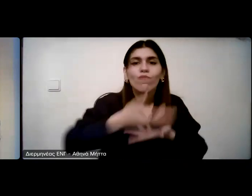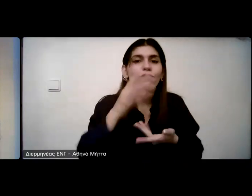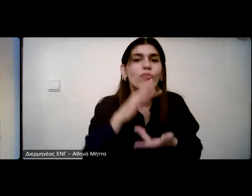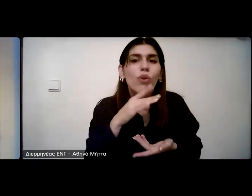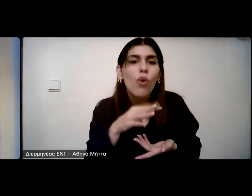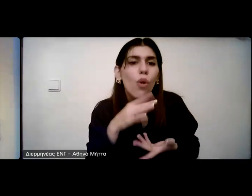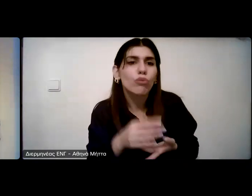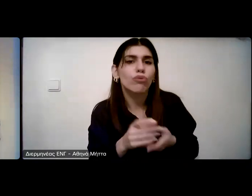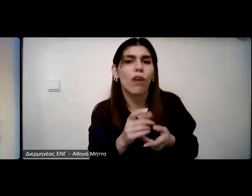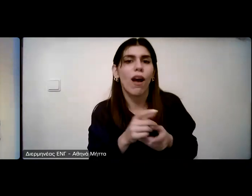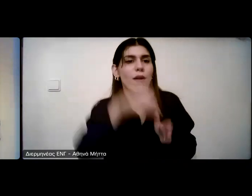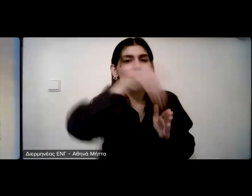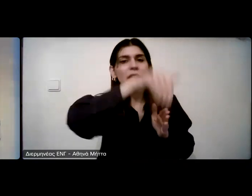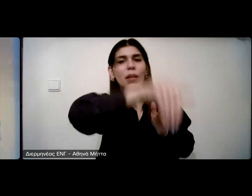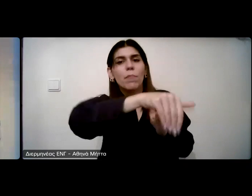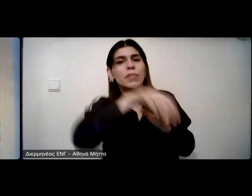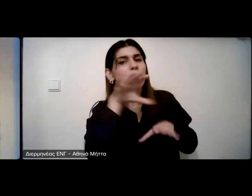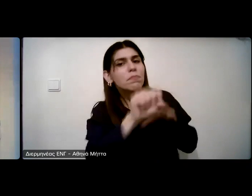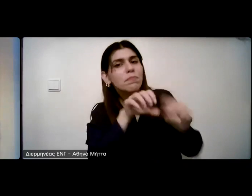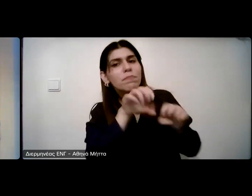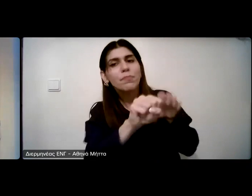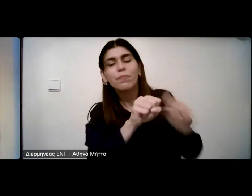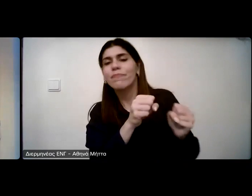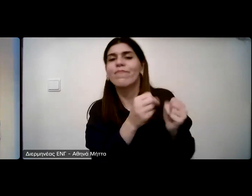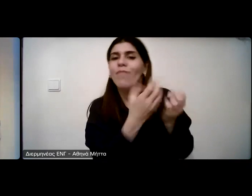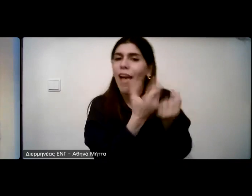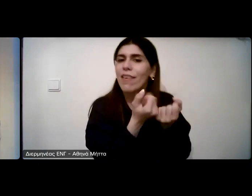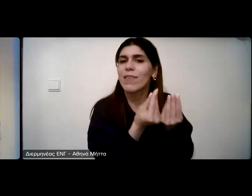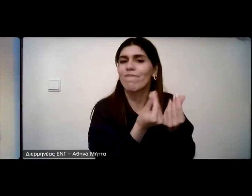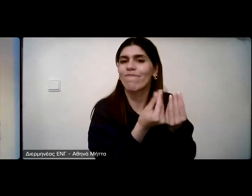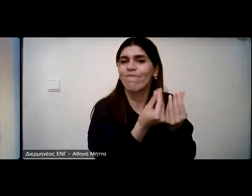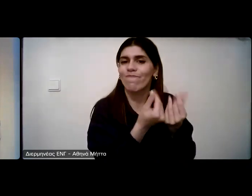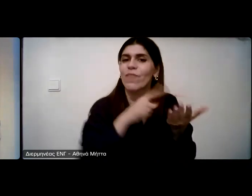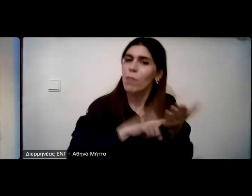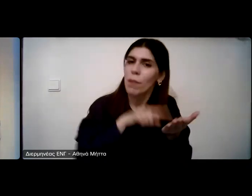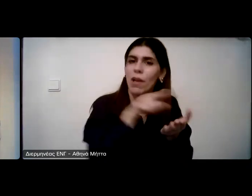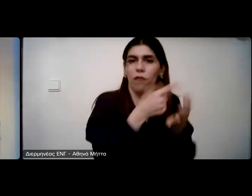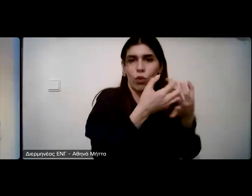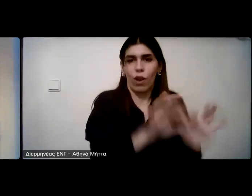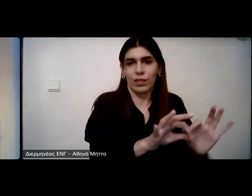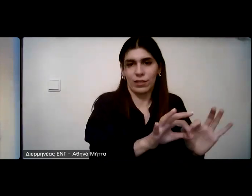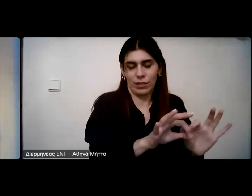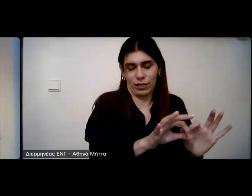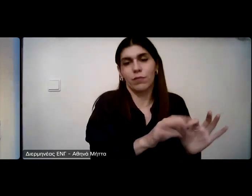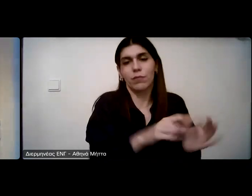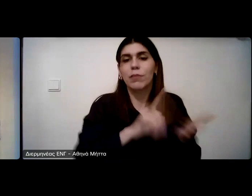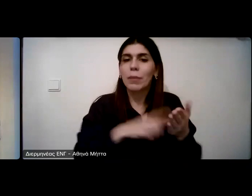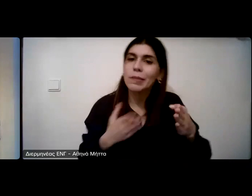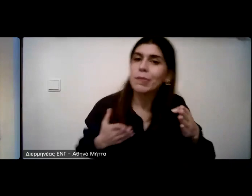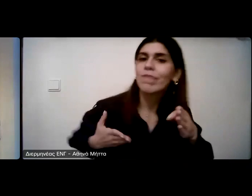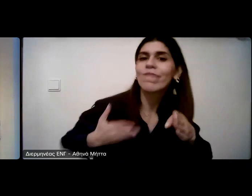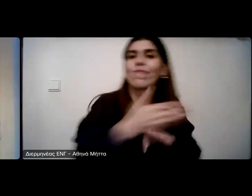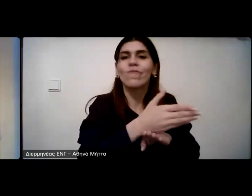εντοπίζεται στο λόγο και να αξιολογήσουμε τις συνέπειες μιας τέτοιας υπέρβασης στις ζωές των ανθρώπων,